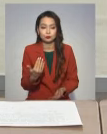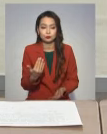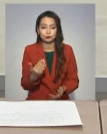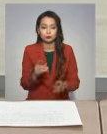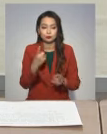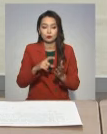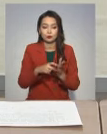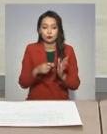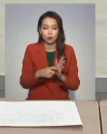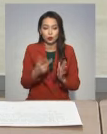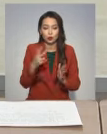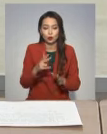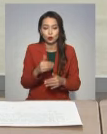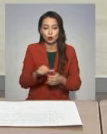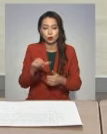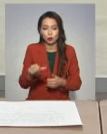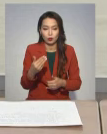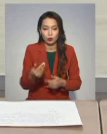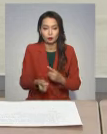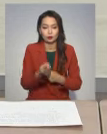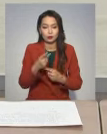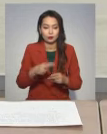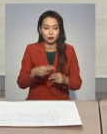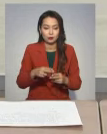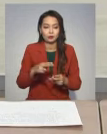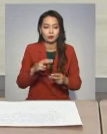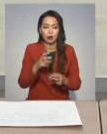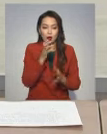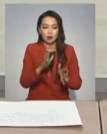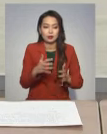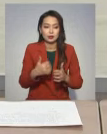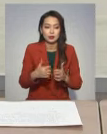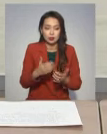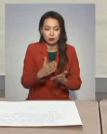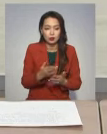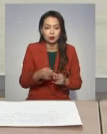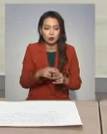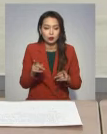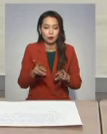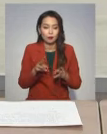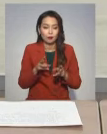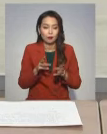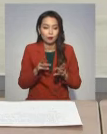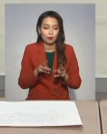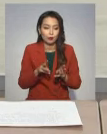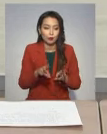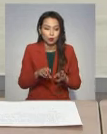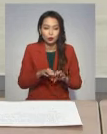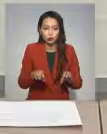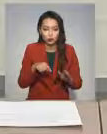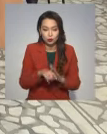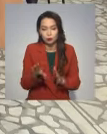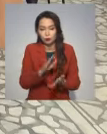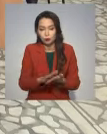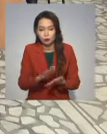комнатасында үш бөлек температура көрсетіледі. Ол үшін біз қайтадан жуып тазалау керекпіз оны. Сондықтан оны жоспарда біз